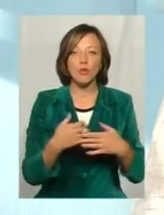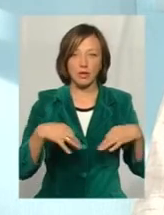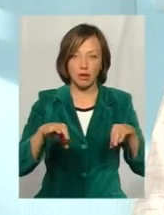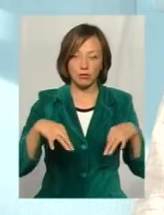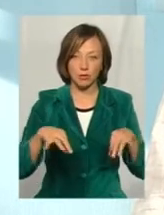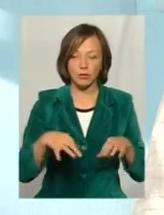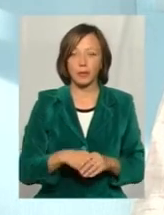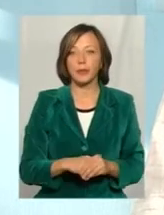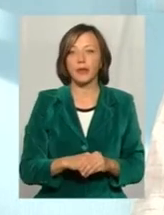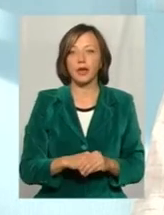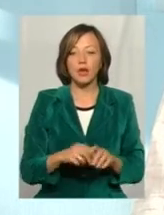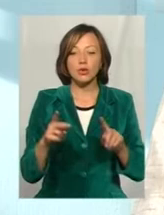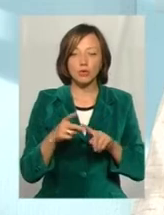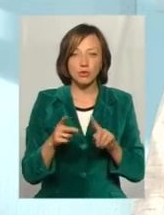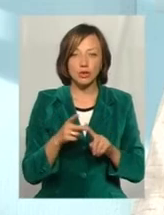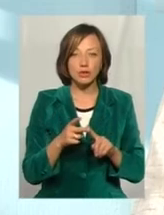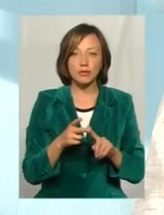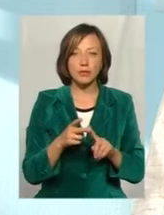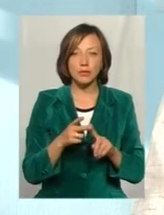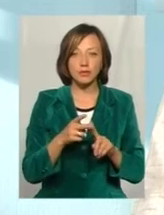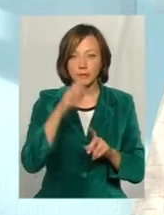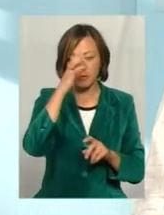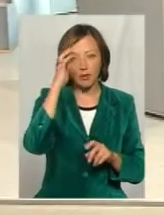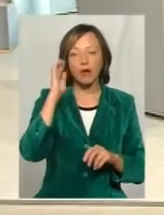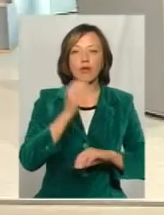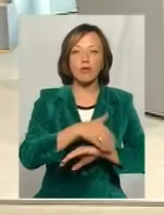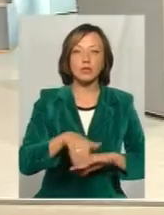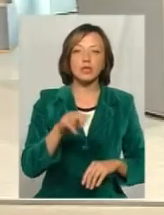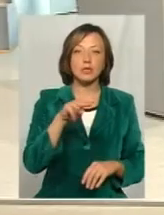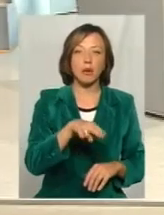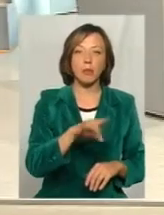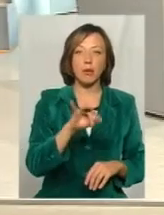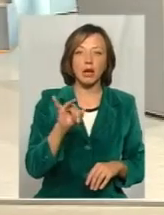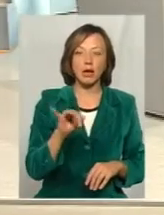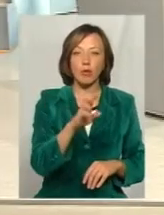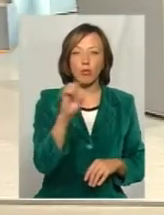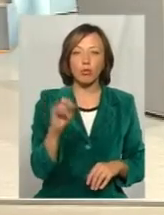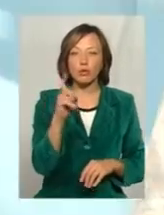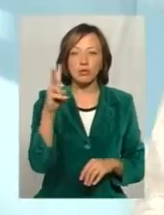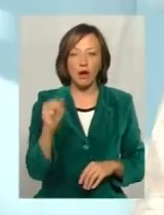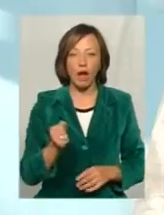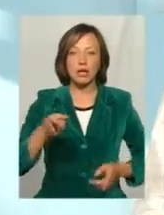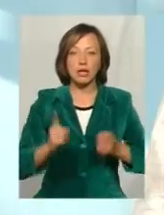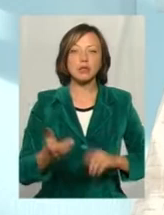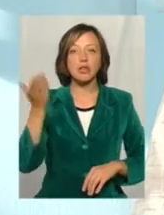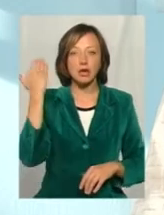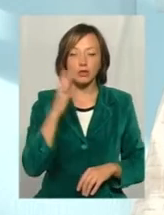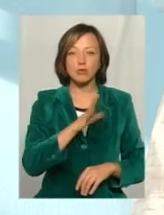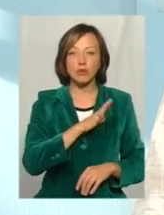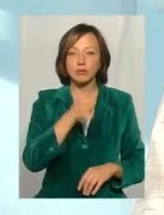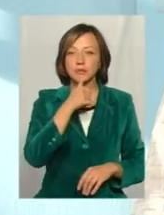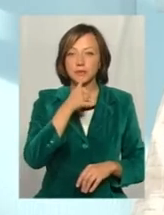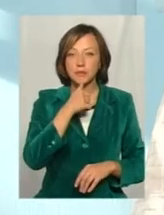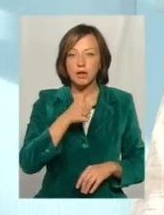транспортних засобів. Те, що стосується вулиці Прибузької, дійсно, раніше вже були такі намагання по